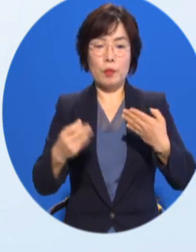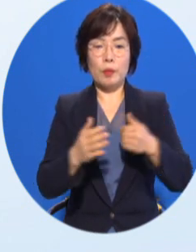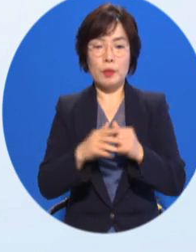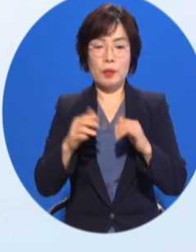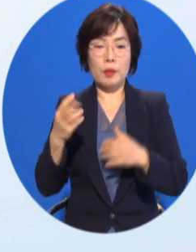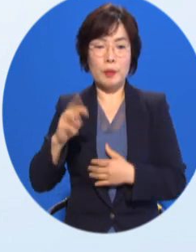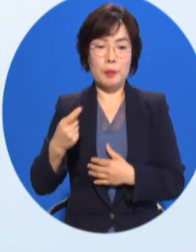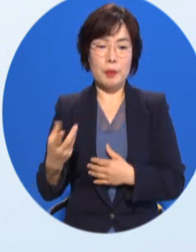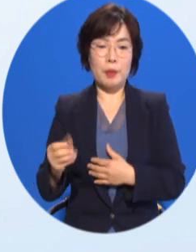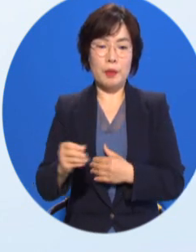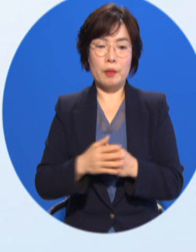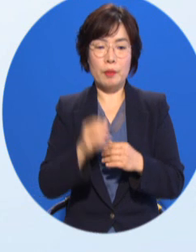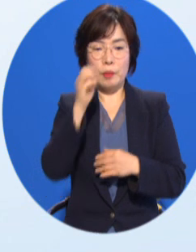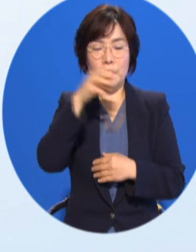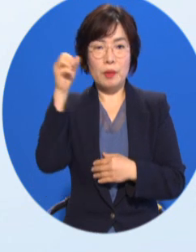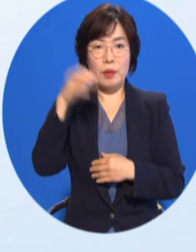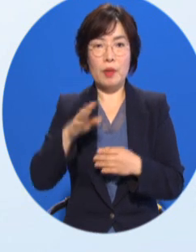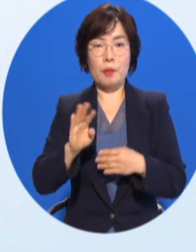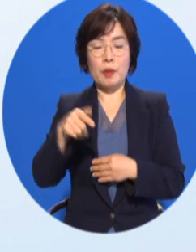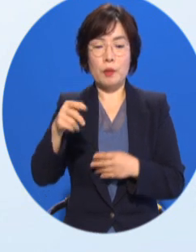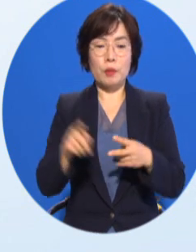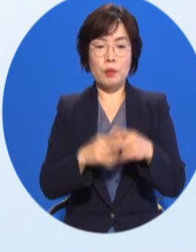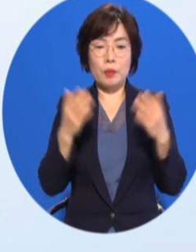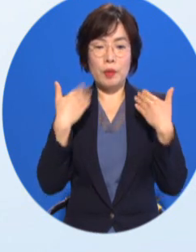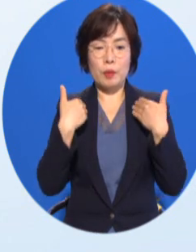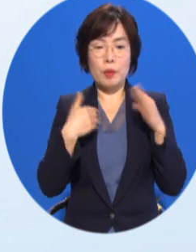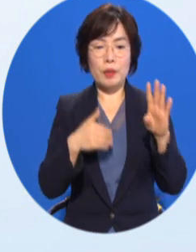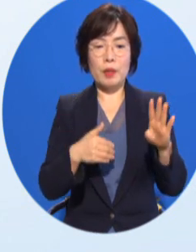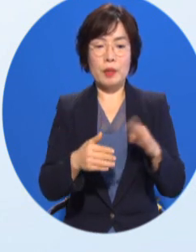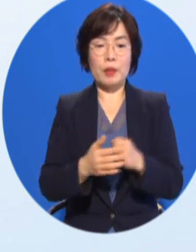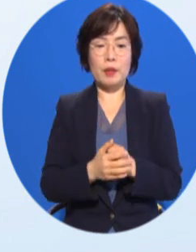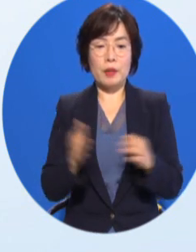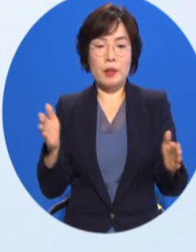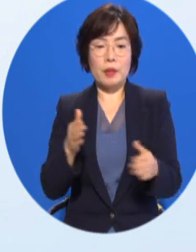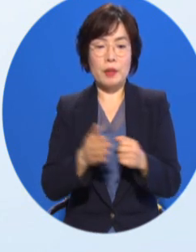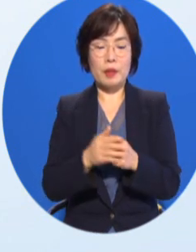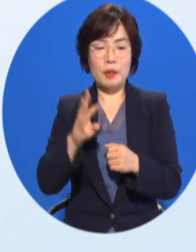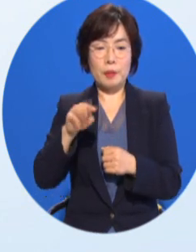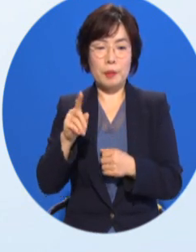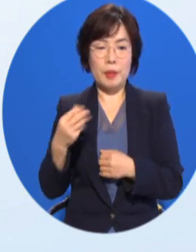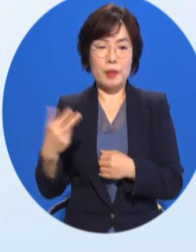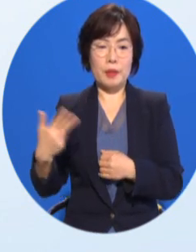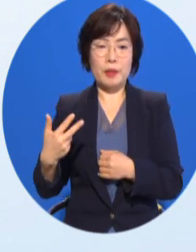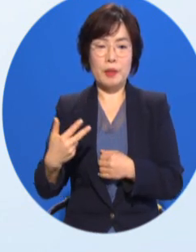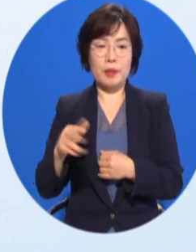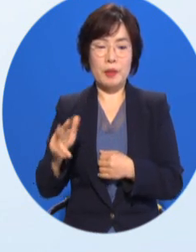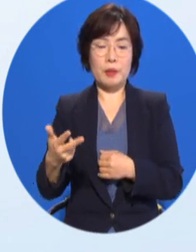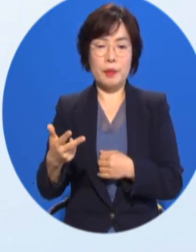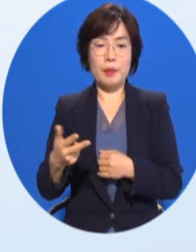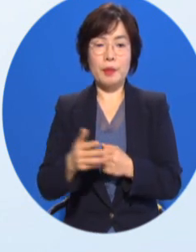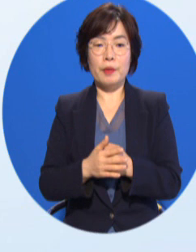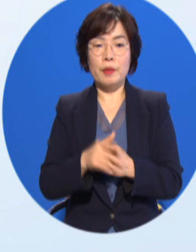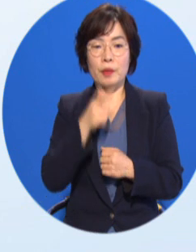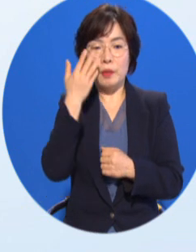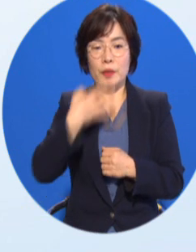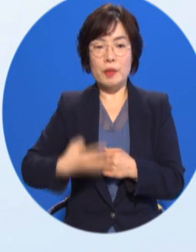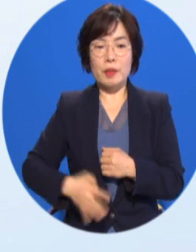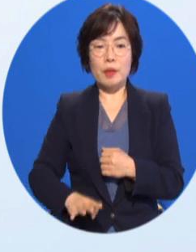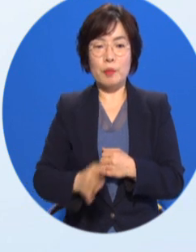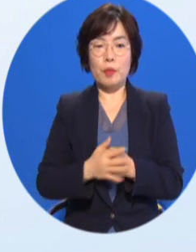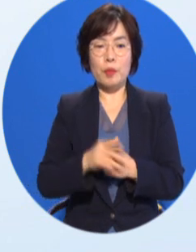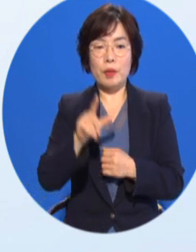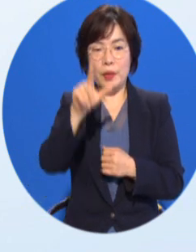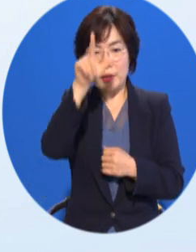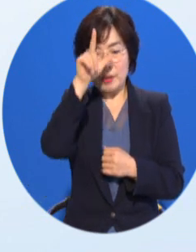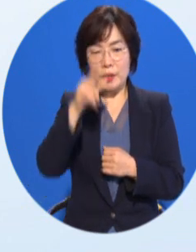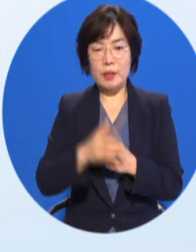주민 32만 원, 광양 백운초등학교 4학년 학생일동 31만 7,700원, 여수시